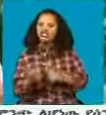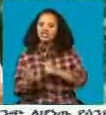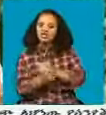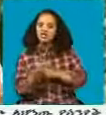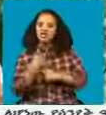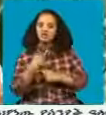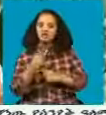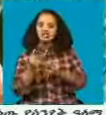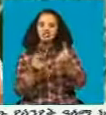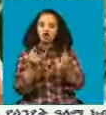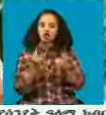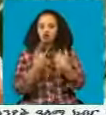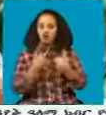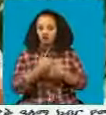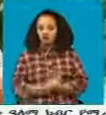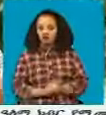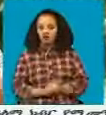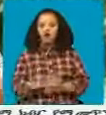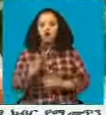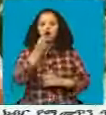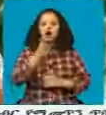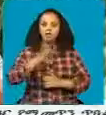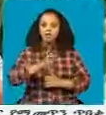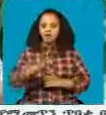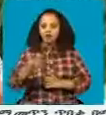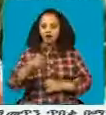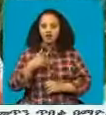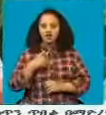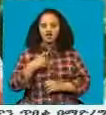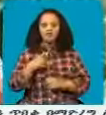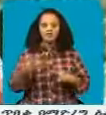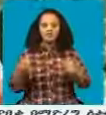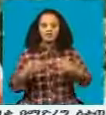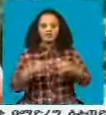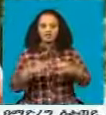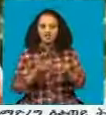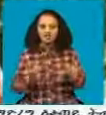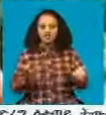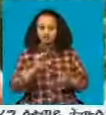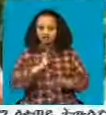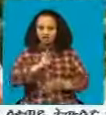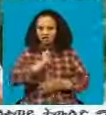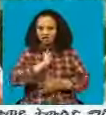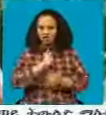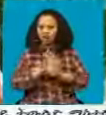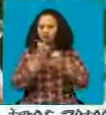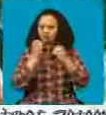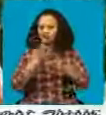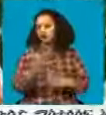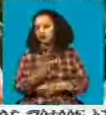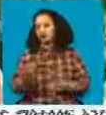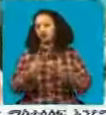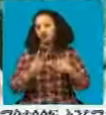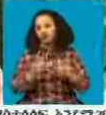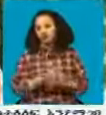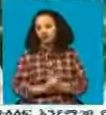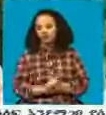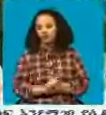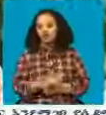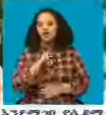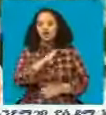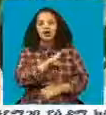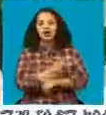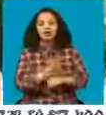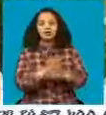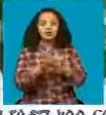አሉን፣ ትራክተሮች አሉን፣ ውሃ ፓምፕ፣ መስመር ዝርጋታዎች፣ ራስ በራሳችን የምንሰራቸው ብዙ ነገሮች አሉና በአቅም